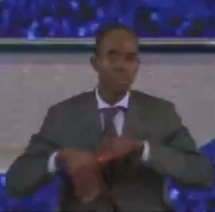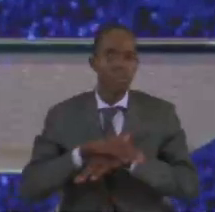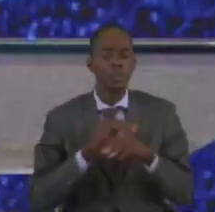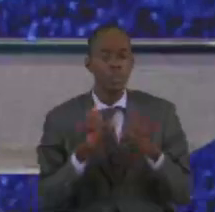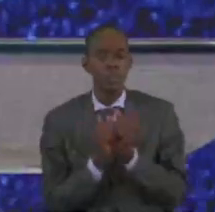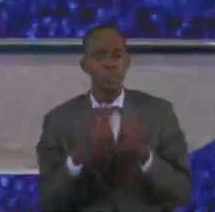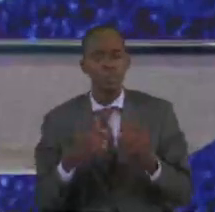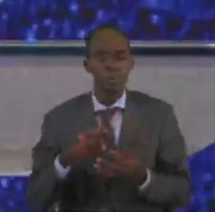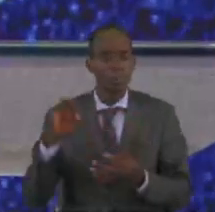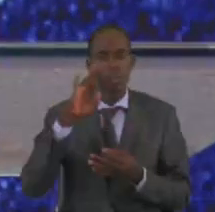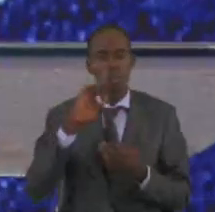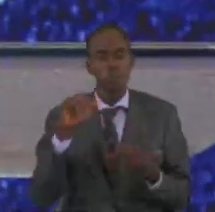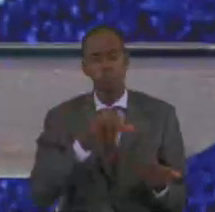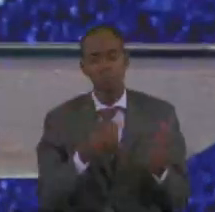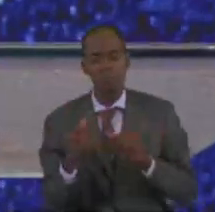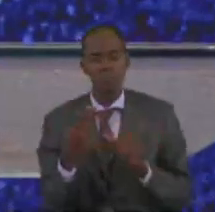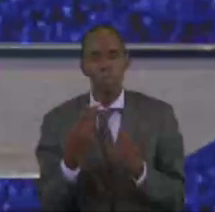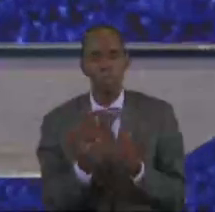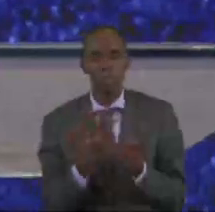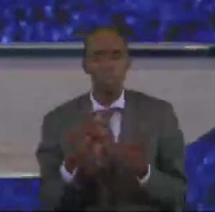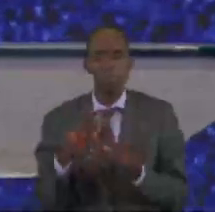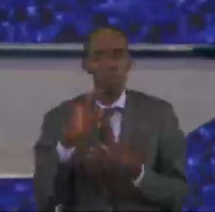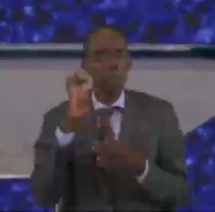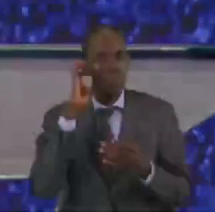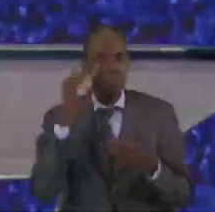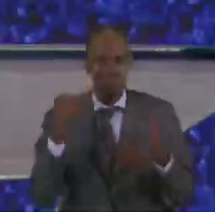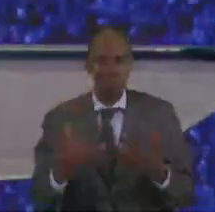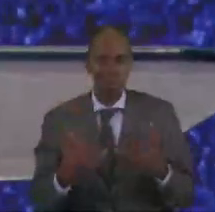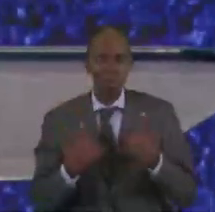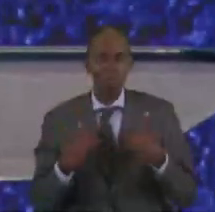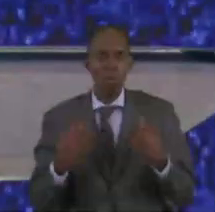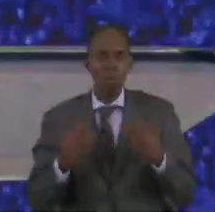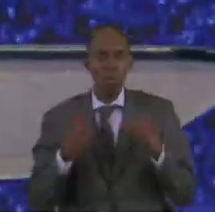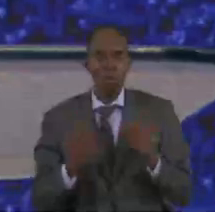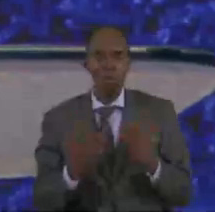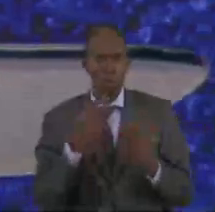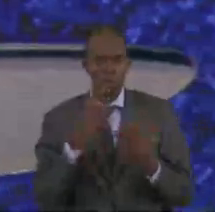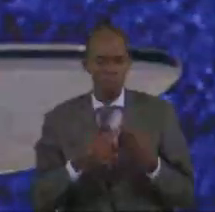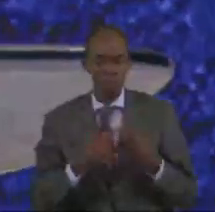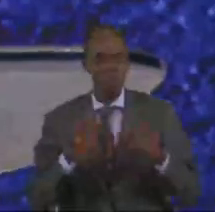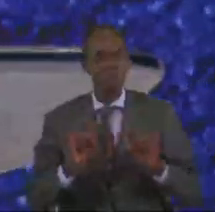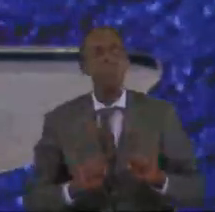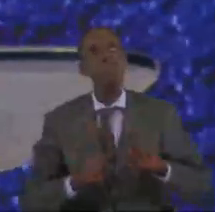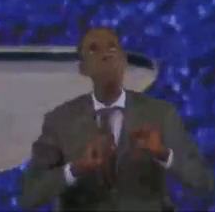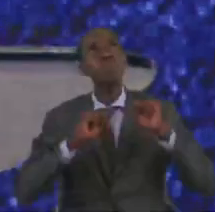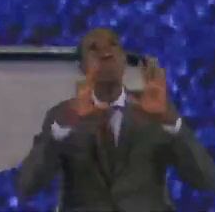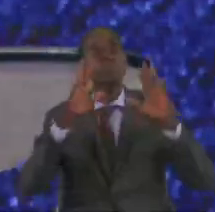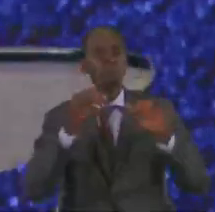investi de pouvoir, enveloppé par l'Esprit, baptisé dans le Saint-Esprit, il a maintenant la puissance pour